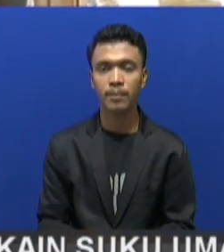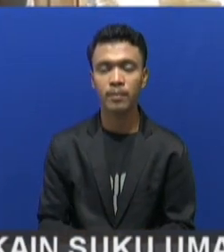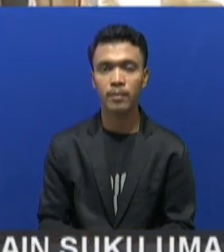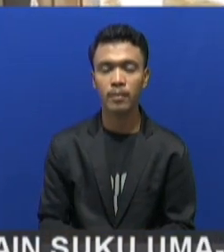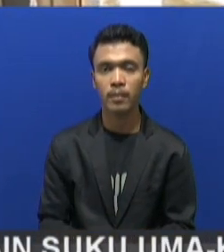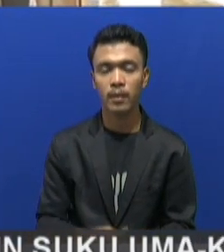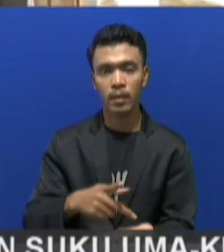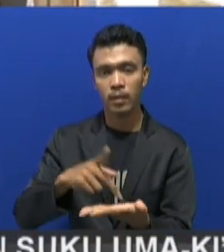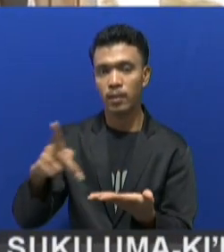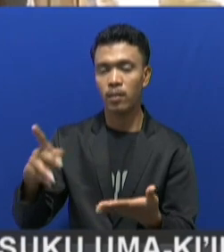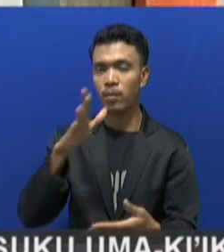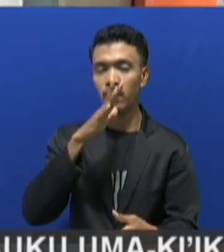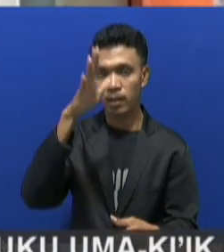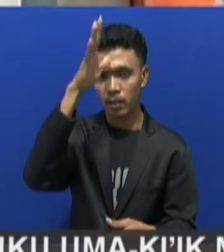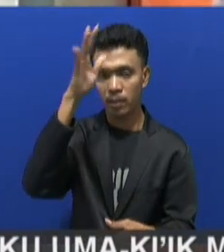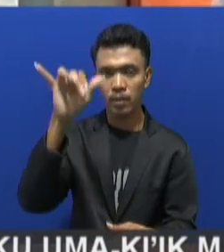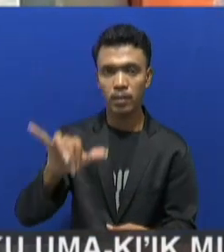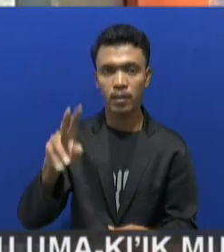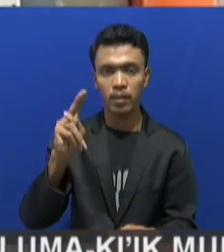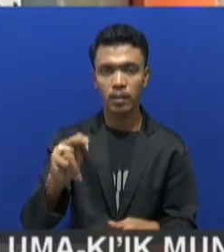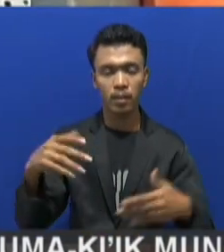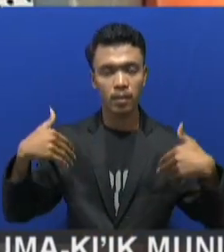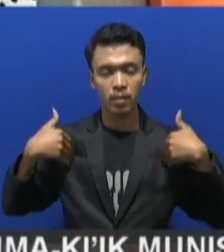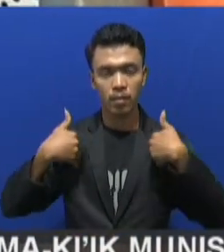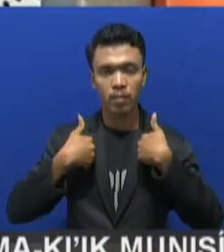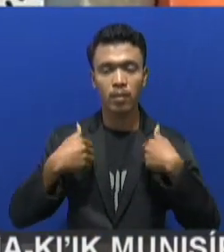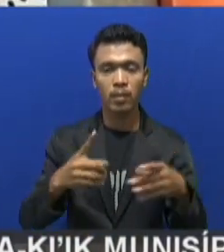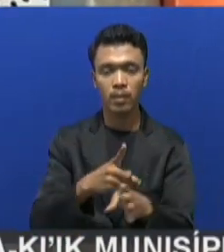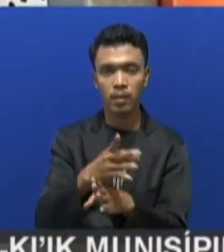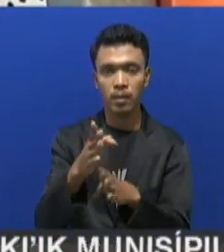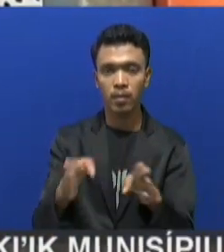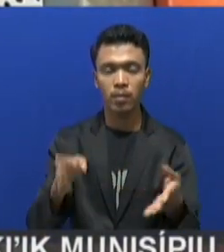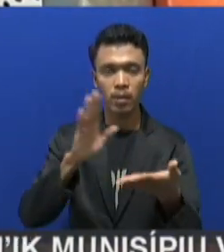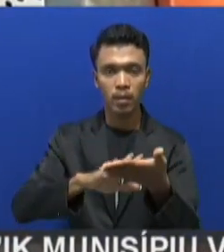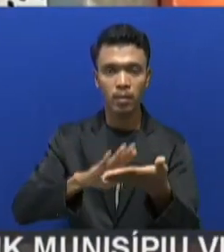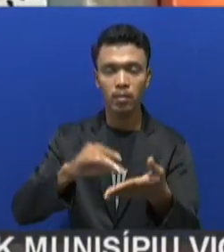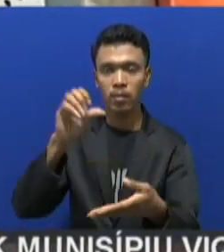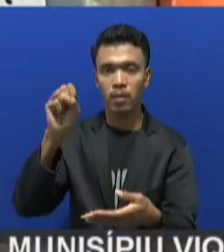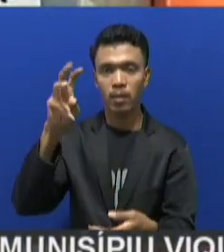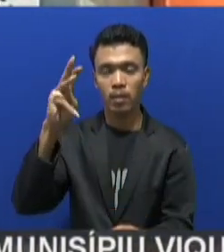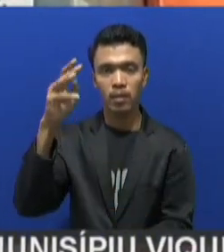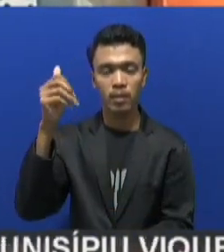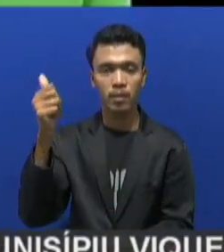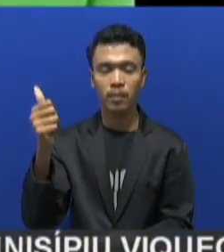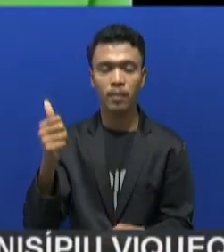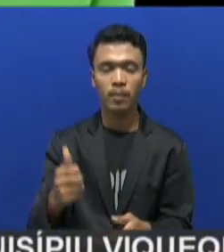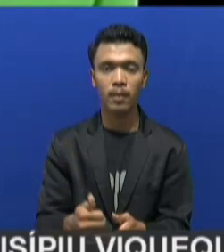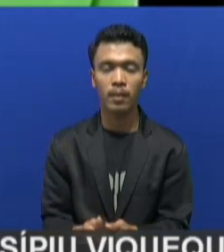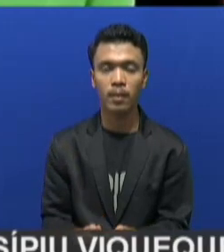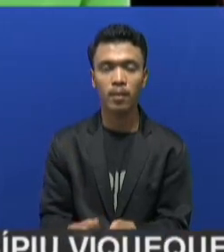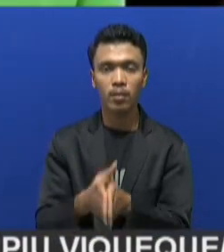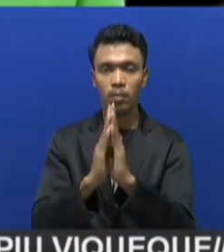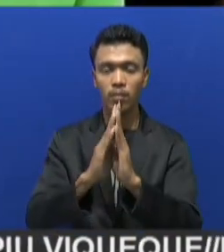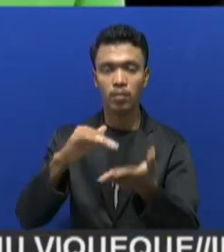Σέλουν είναι άμα σε μια κόλα. Direktur Jeral Sekolah Sekundaria No Tekniku Vokasional Deolindo dos Santos